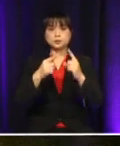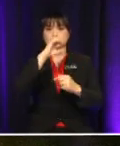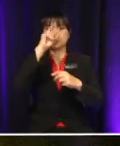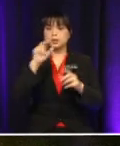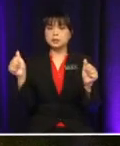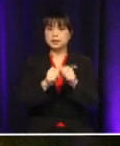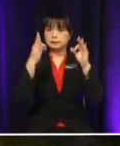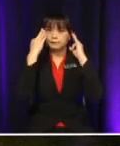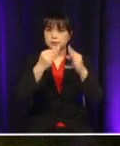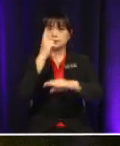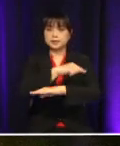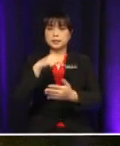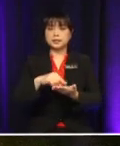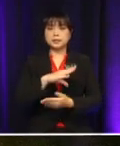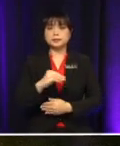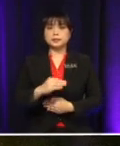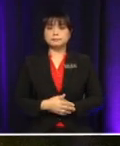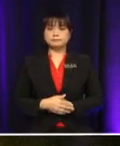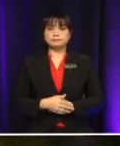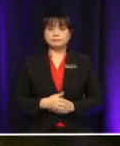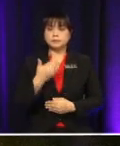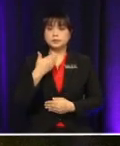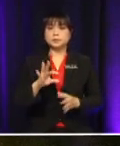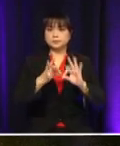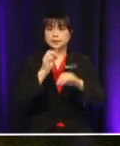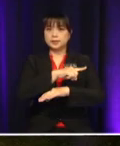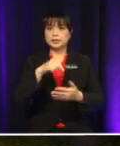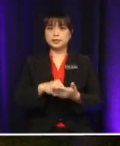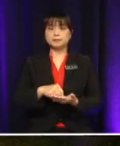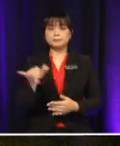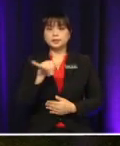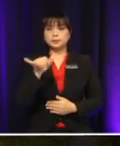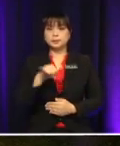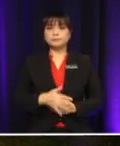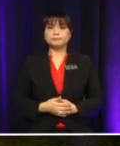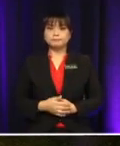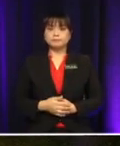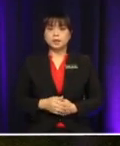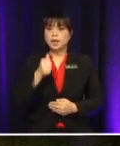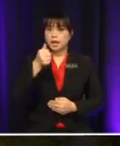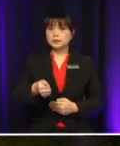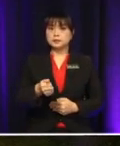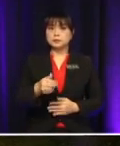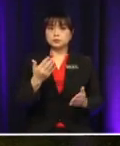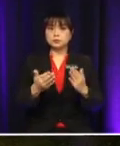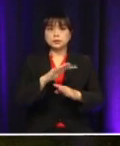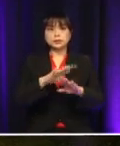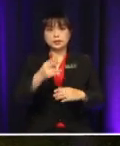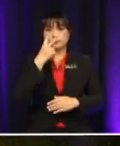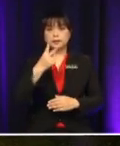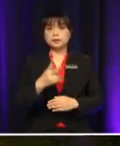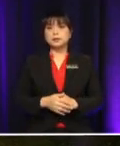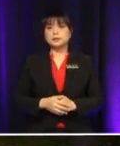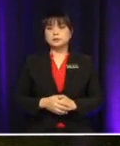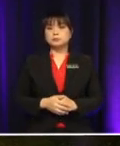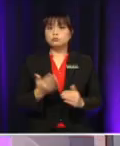pada hari ini dan tidak lupa juga kepada jurupa kepada anda yang terlepas hari ini sesi ulang gaji hari